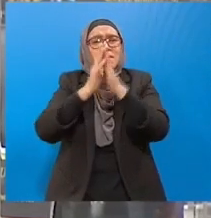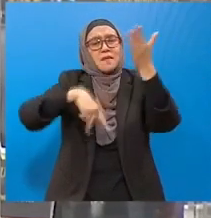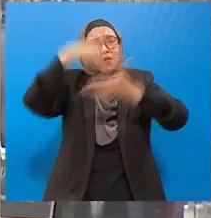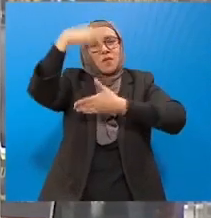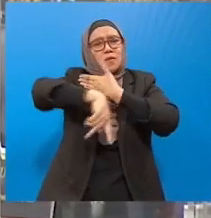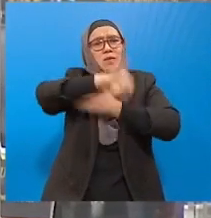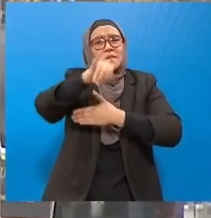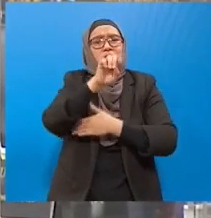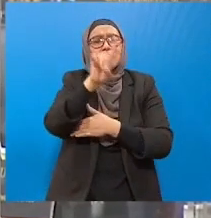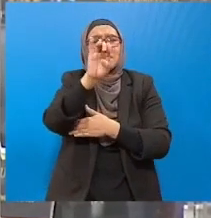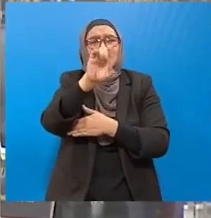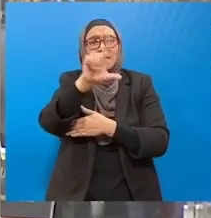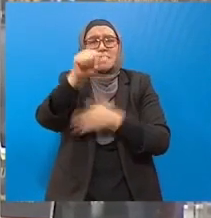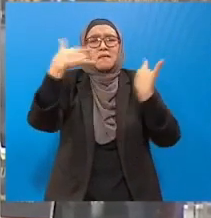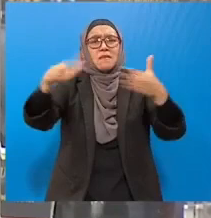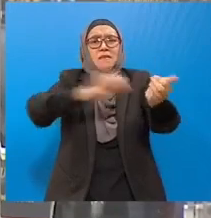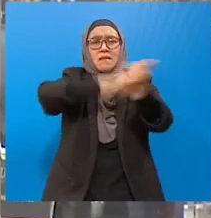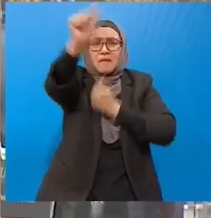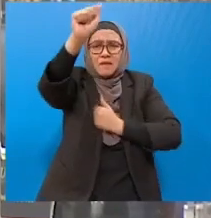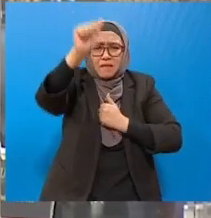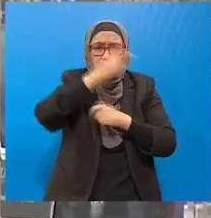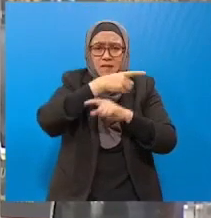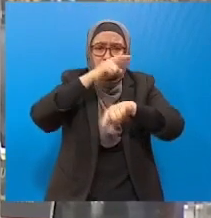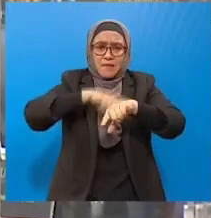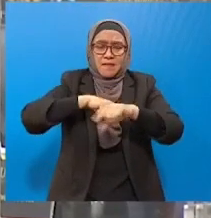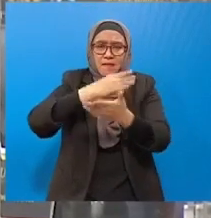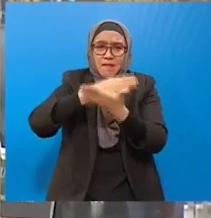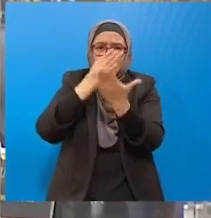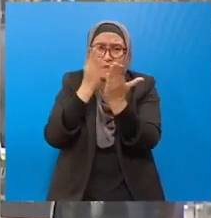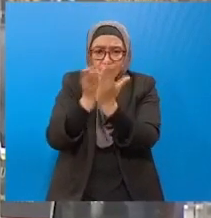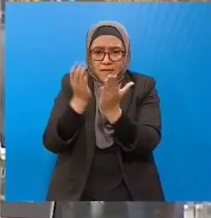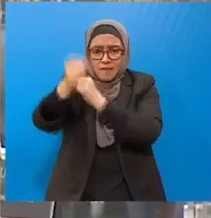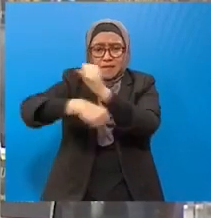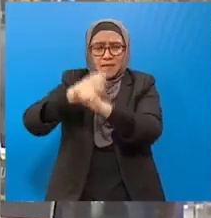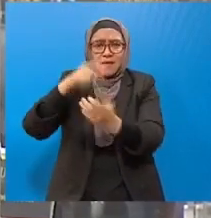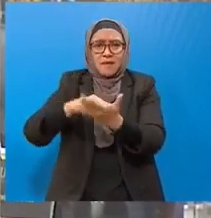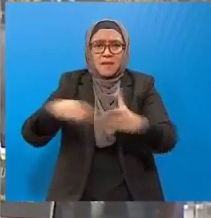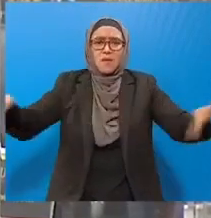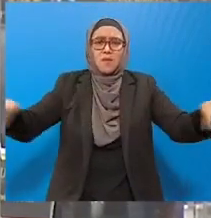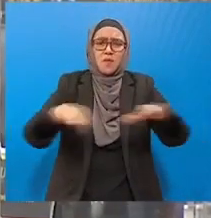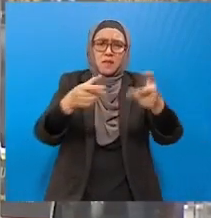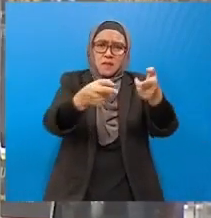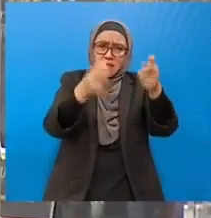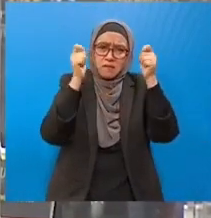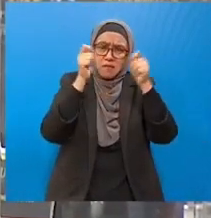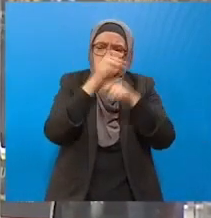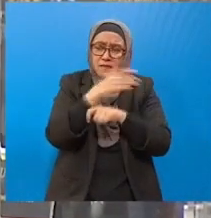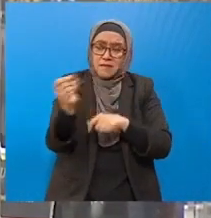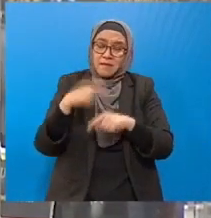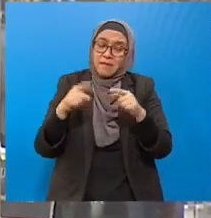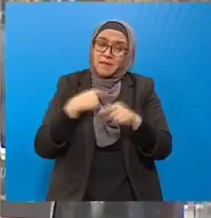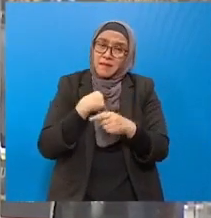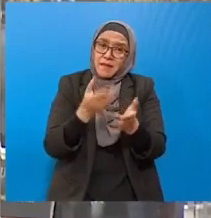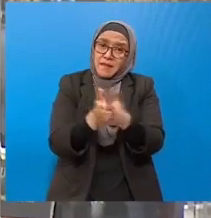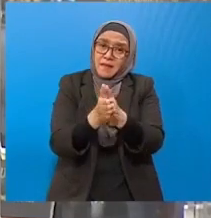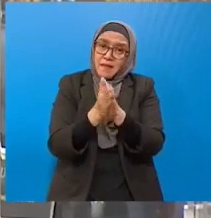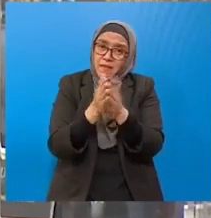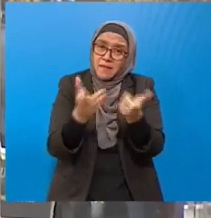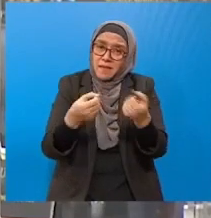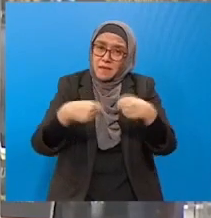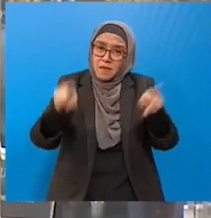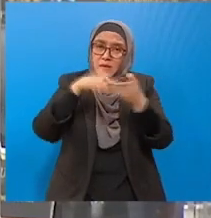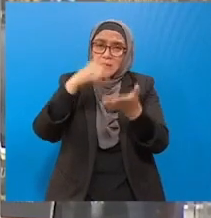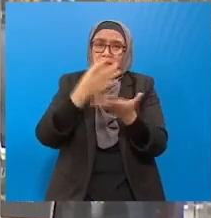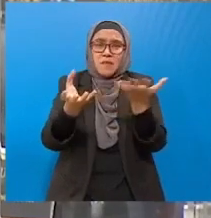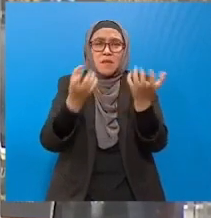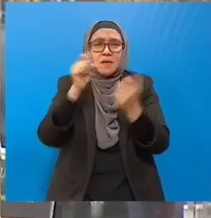jendela yang telah diluluskan dalam belanja wantah ini dilaksanakan dengan segera saya juga ingin mengambil kesempatan ini untuk menanyakan